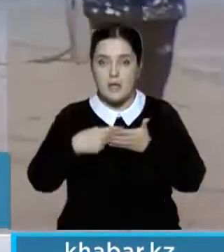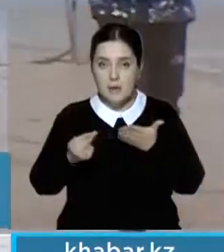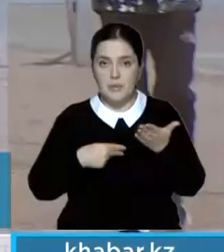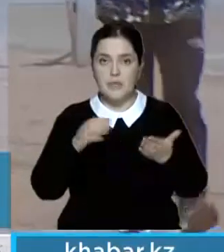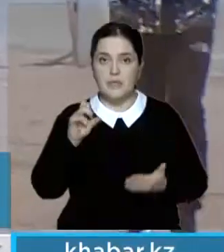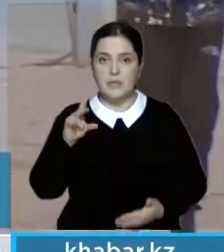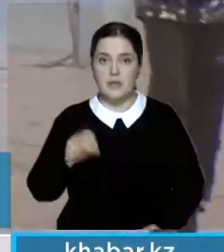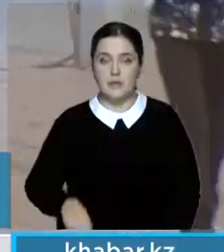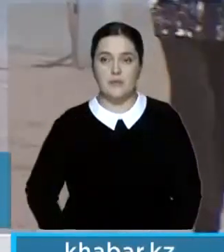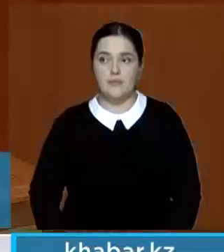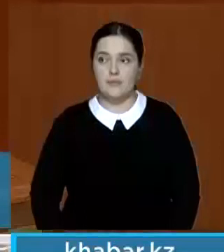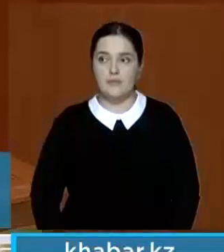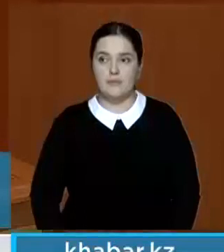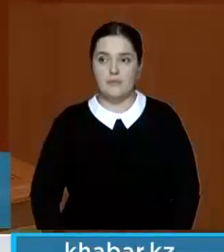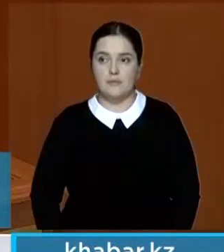Сенат.